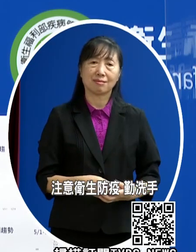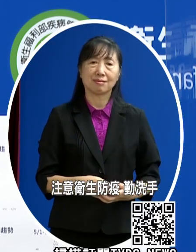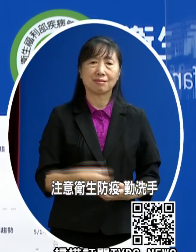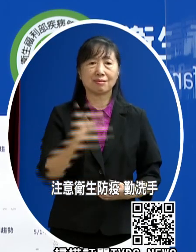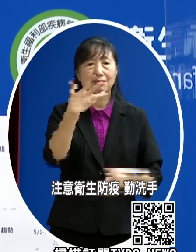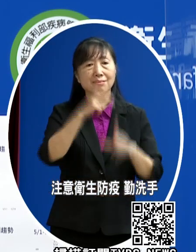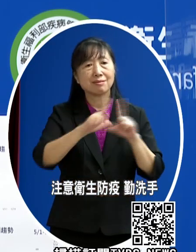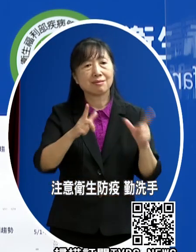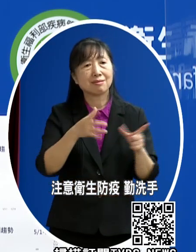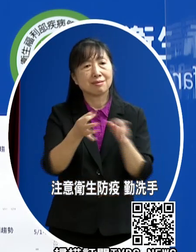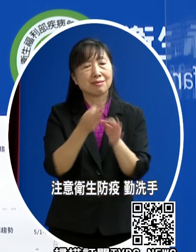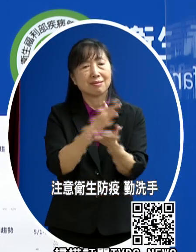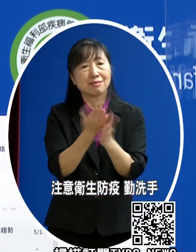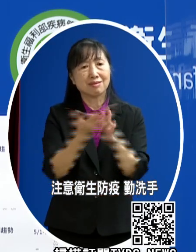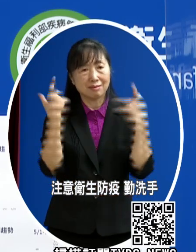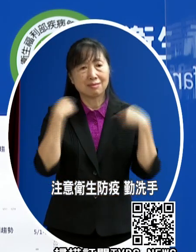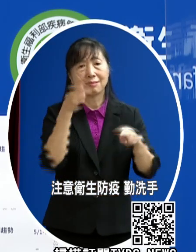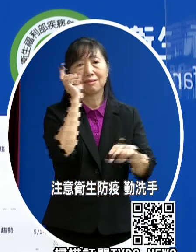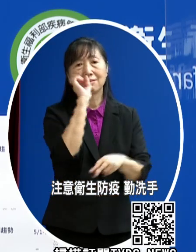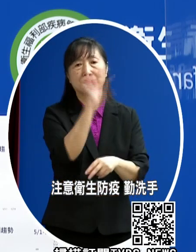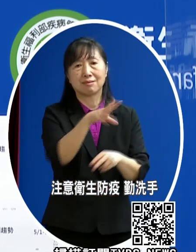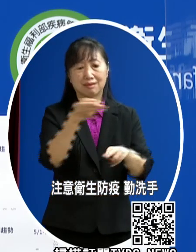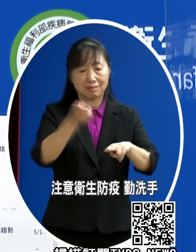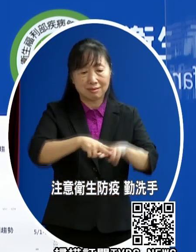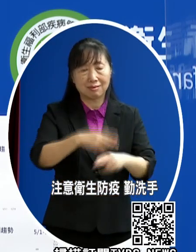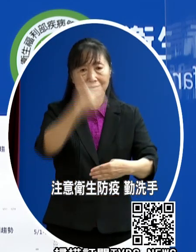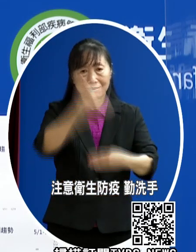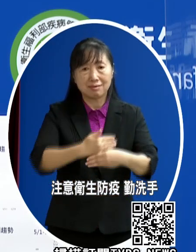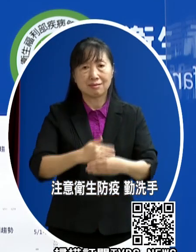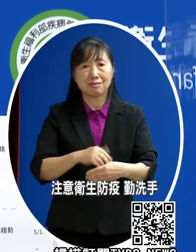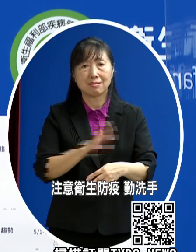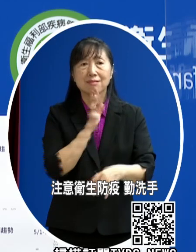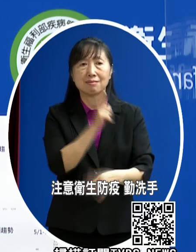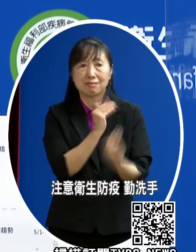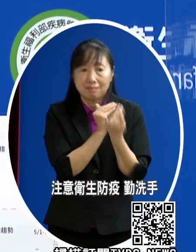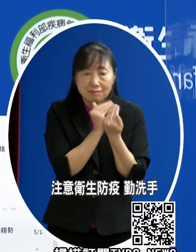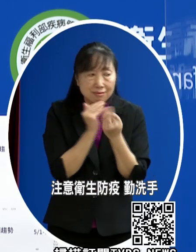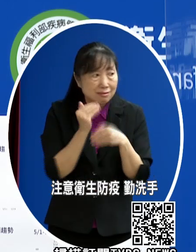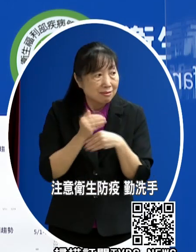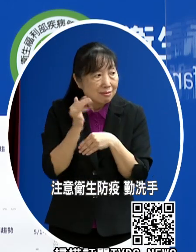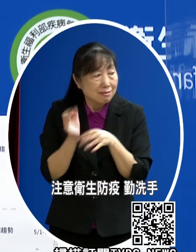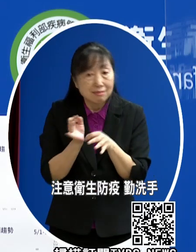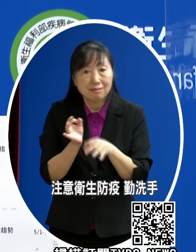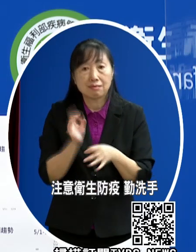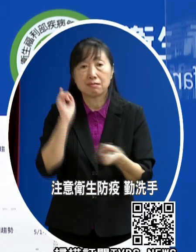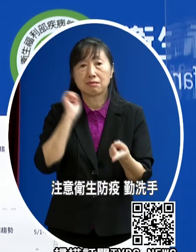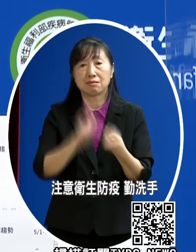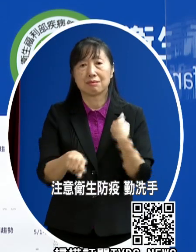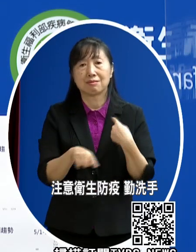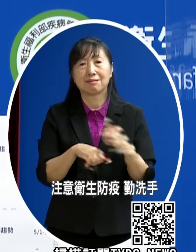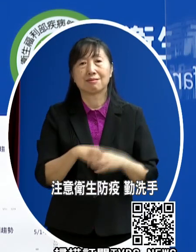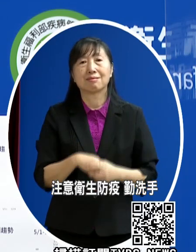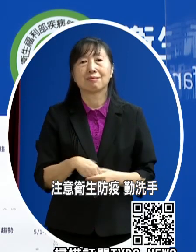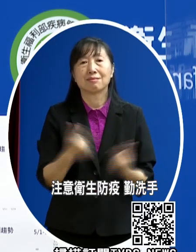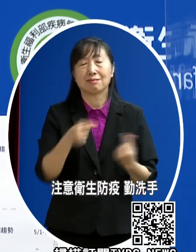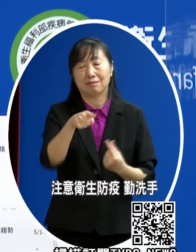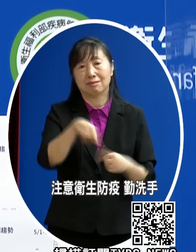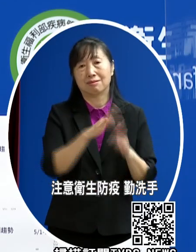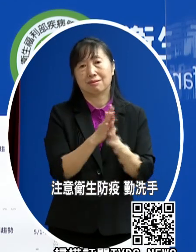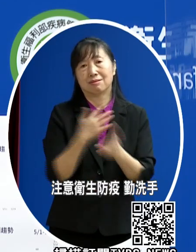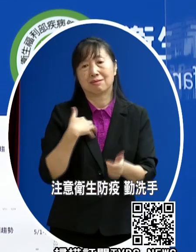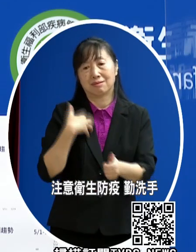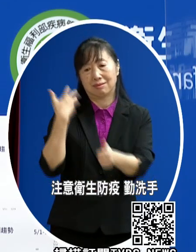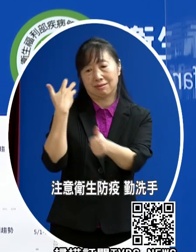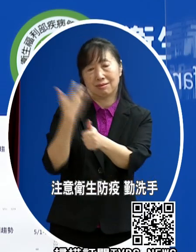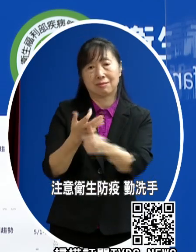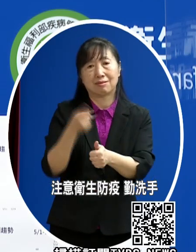大还在开，还要偷偷的开，对不对哈？我觉得这都是加重我们整